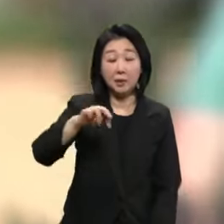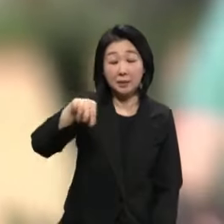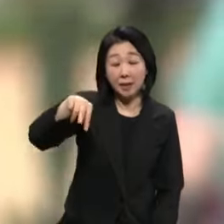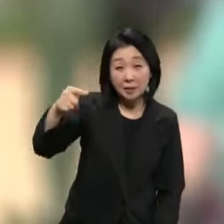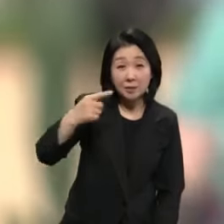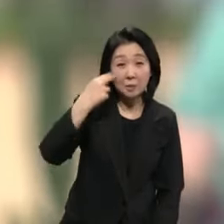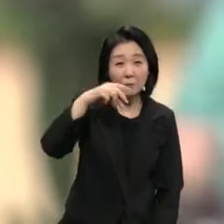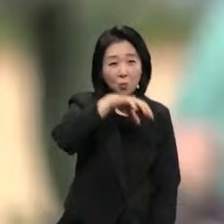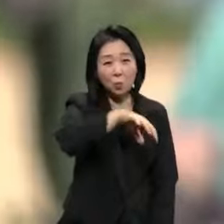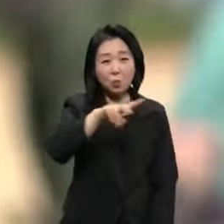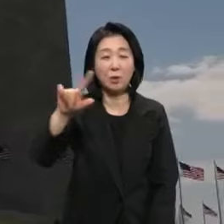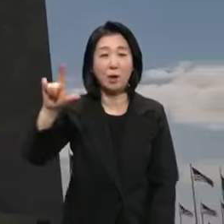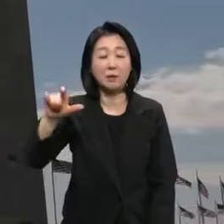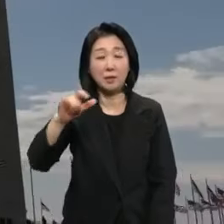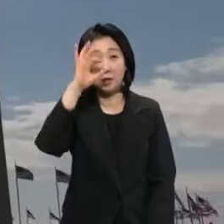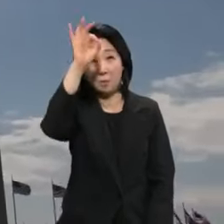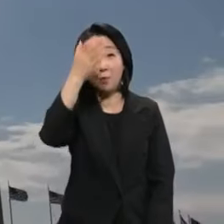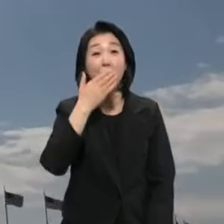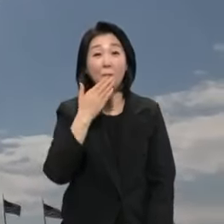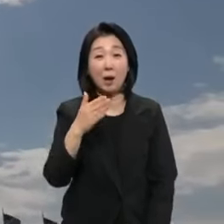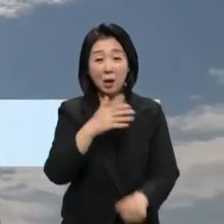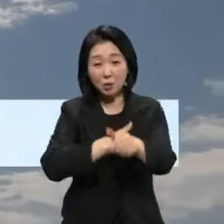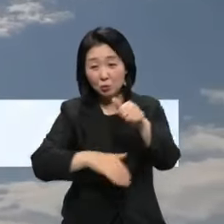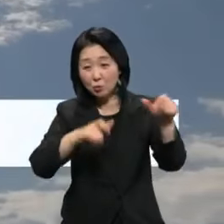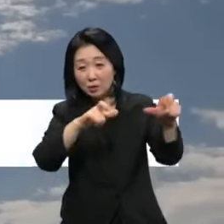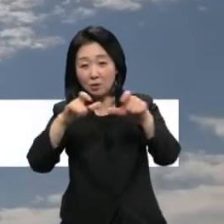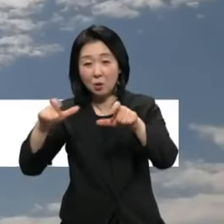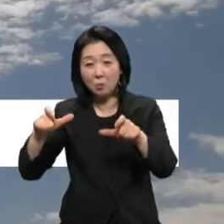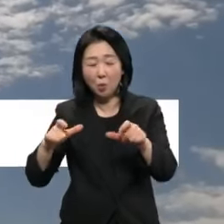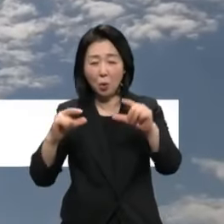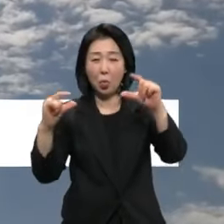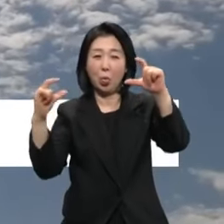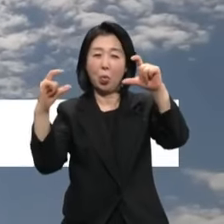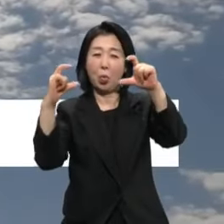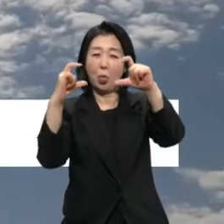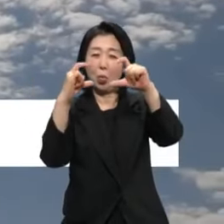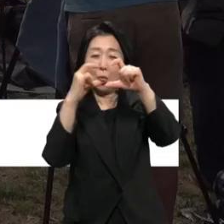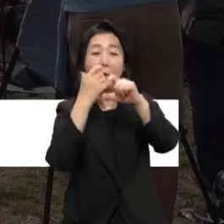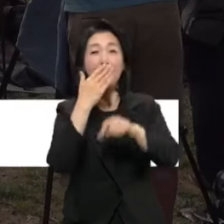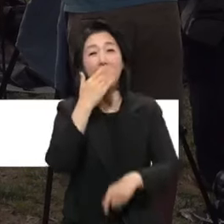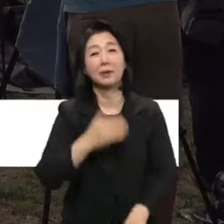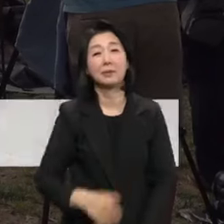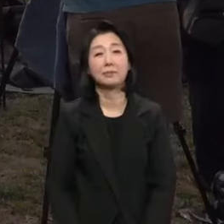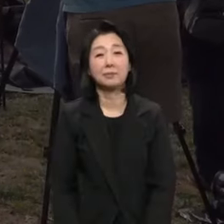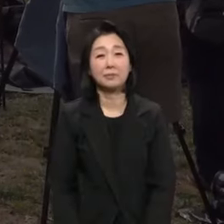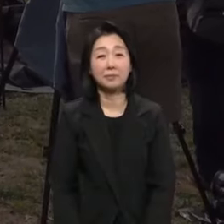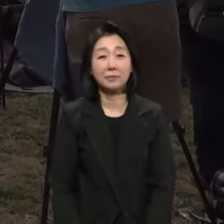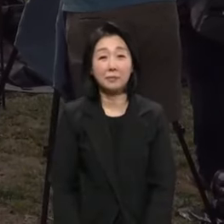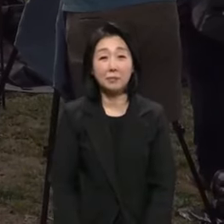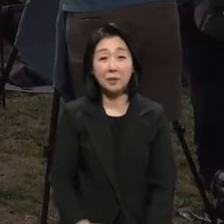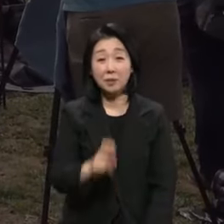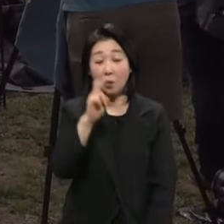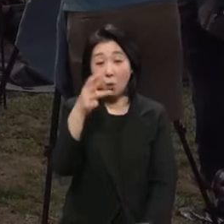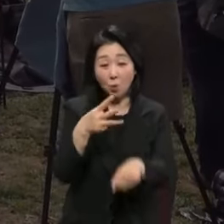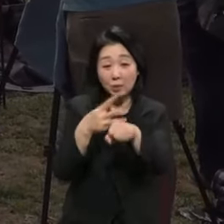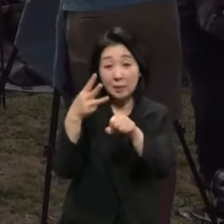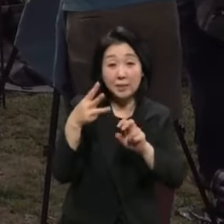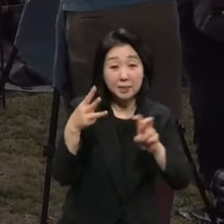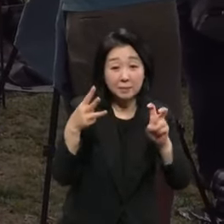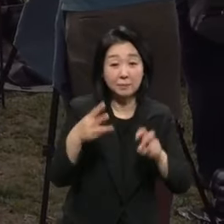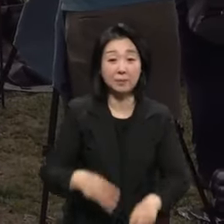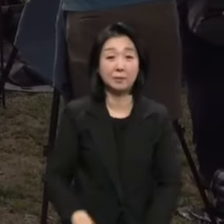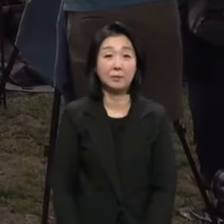주에서 개기일식이 관측됐는데 주변 지역에서도 부분일식을 볼 수 있었습니다. 이제 오후 3시 20분을 조금